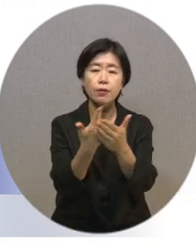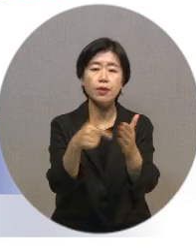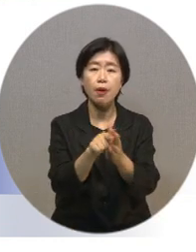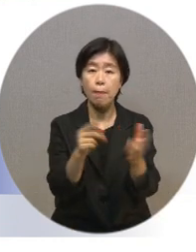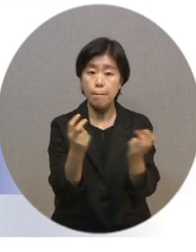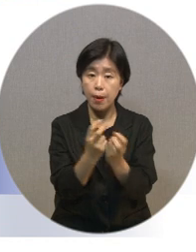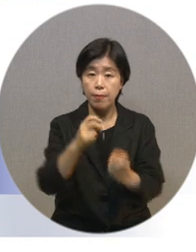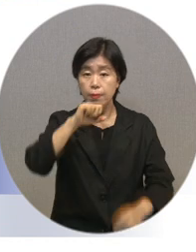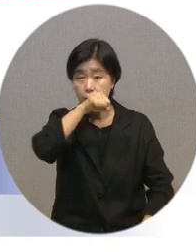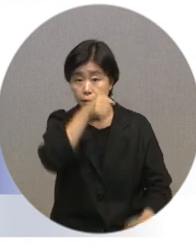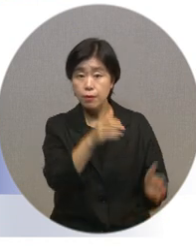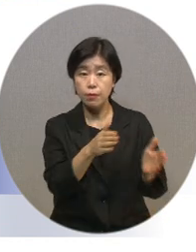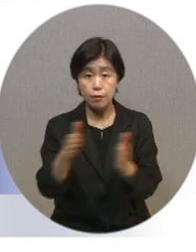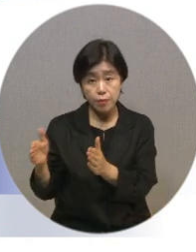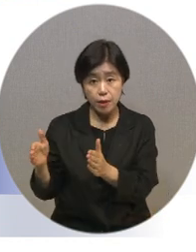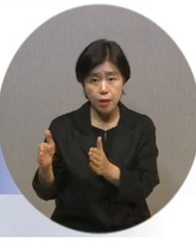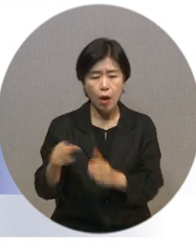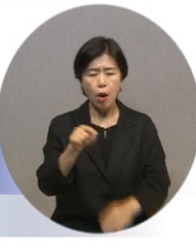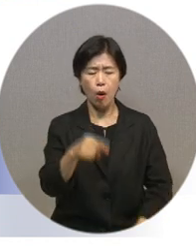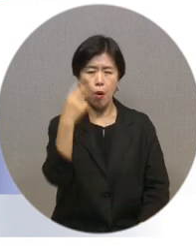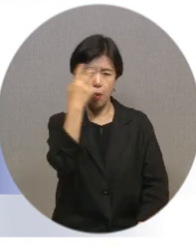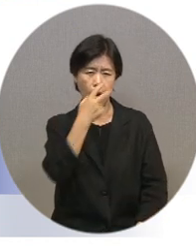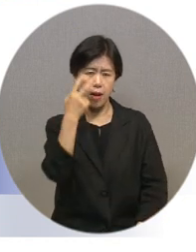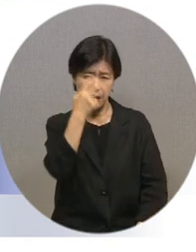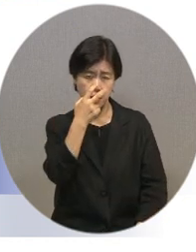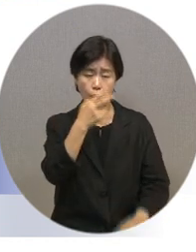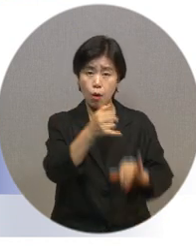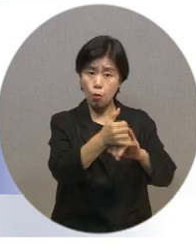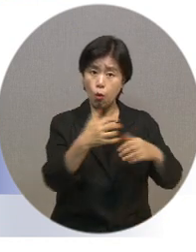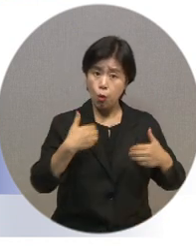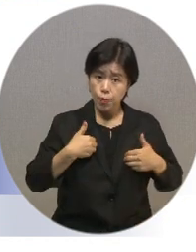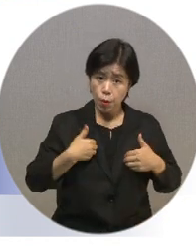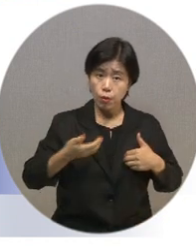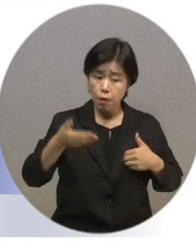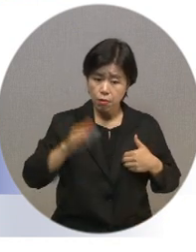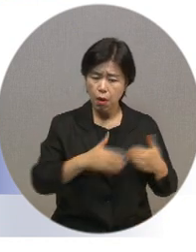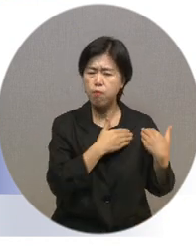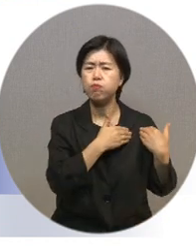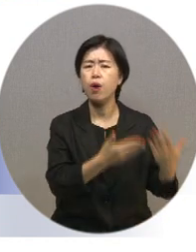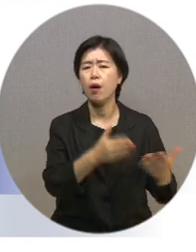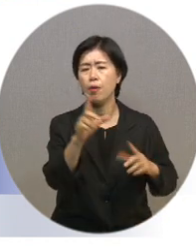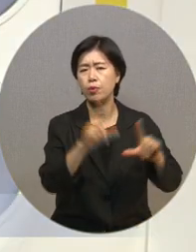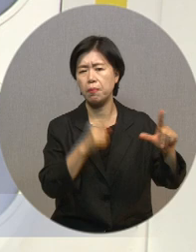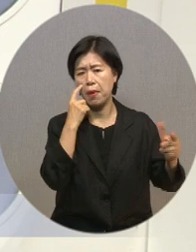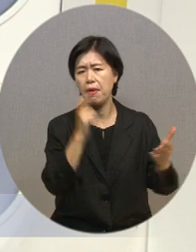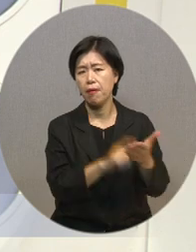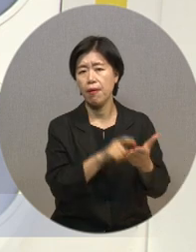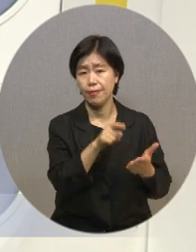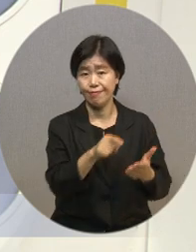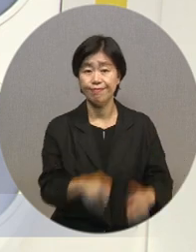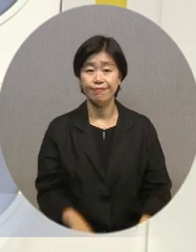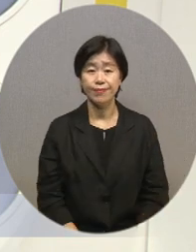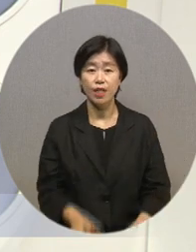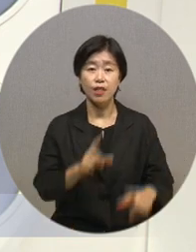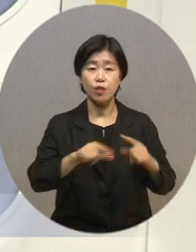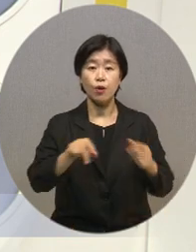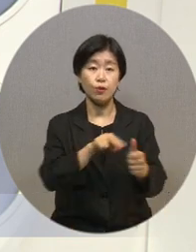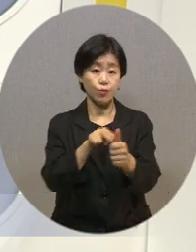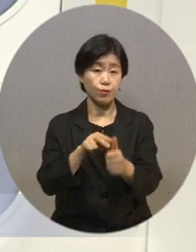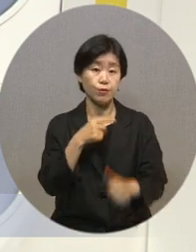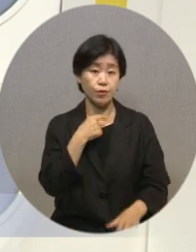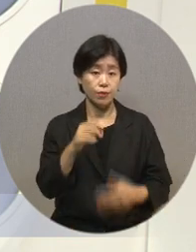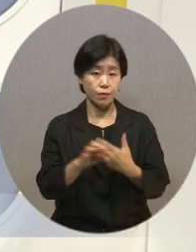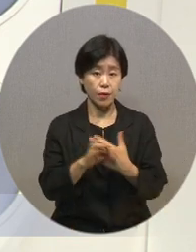예산을 마련하고이 관리를 해야 함에도 방치하고 있는 실정이라고 밝혔습니다 더 자세한 뉴스는 장애인